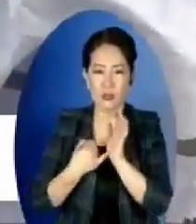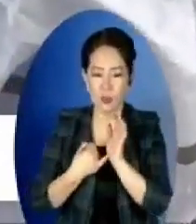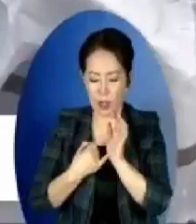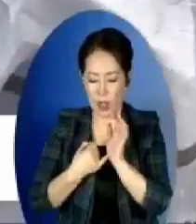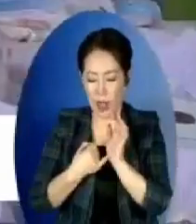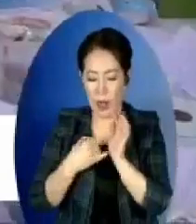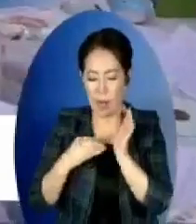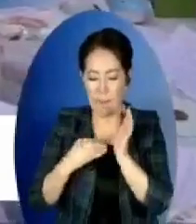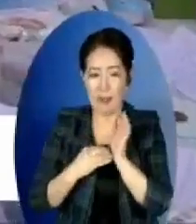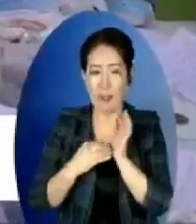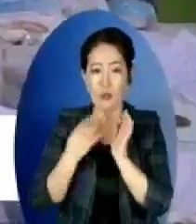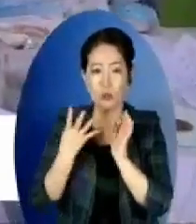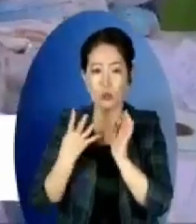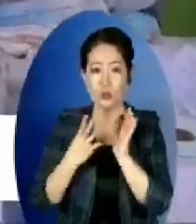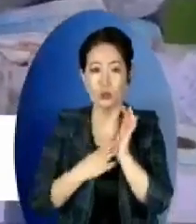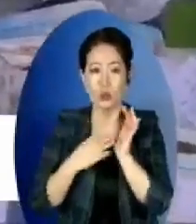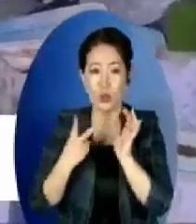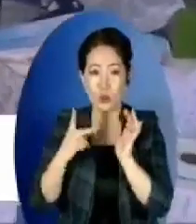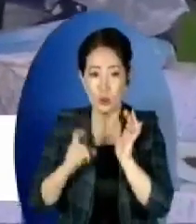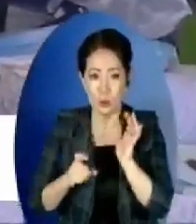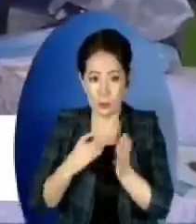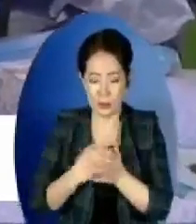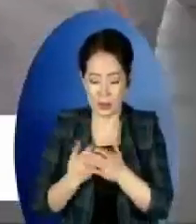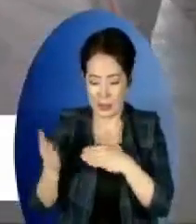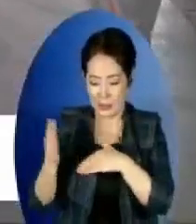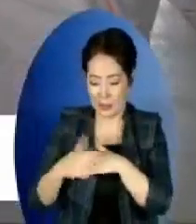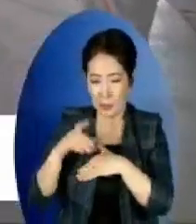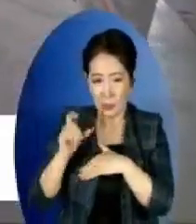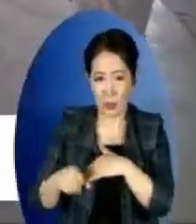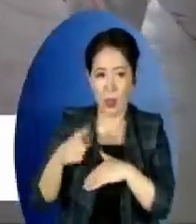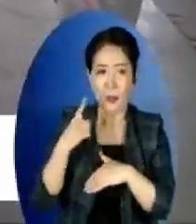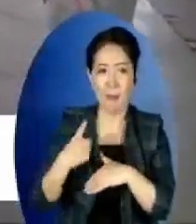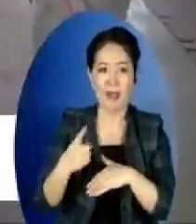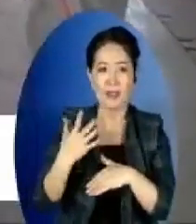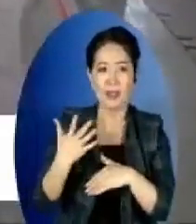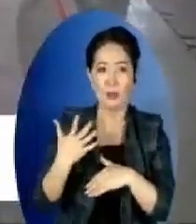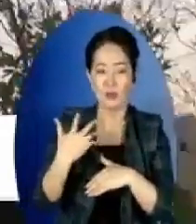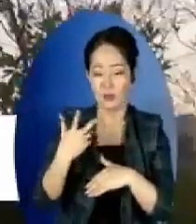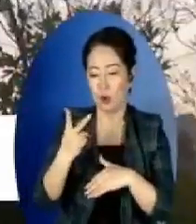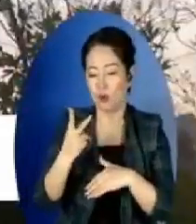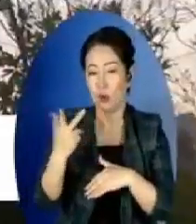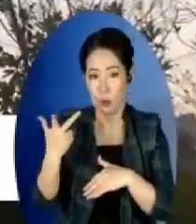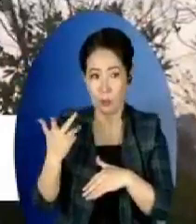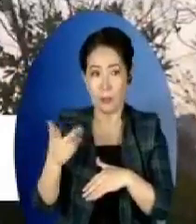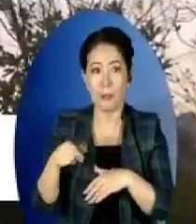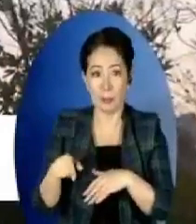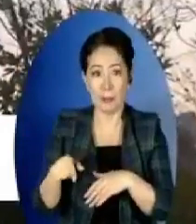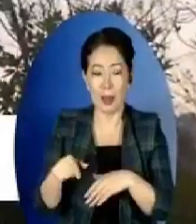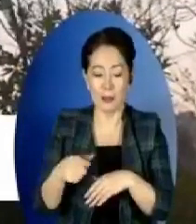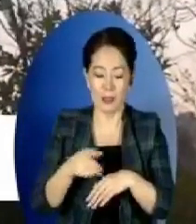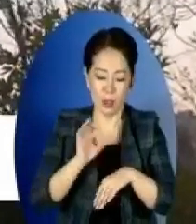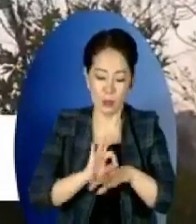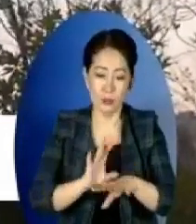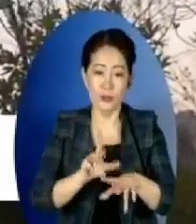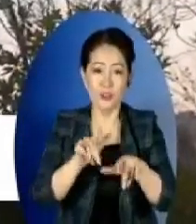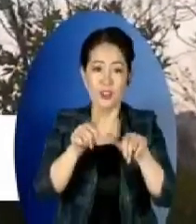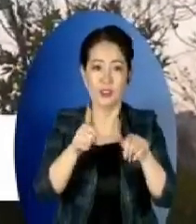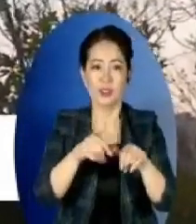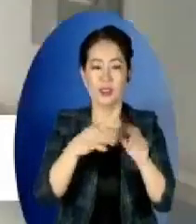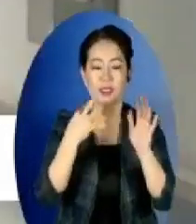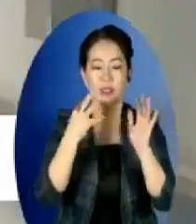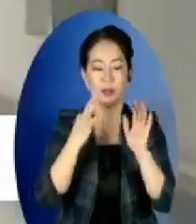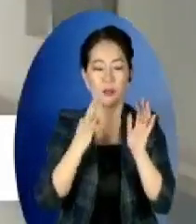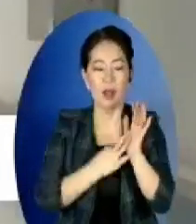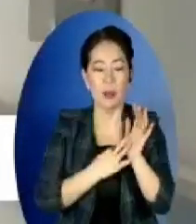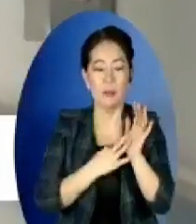болж нэмэгдлээ. За, мөн нас барсан хүний тоо 1523-т хүрсэн бол эдгээр эмнэлгээс гарсан хүний тоо 8096